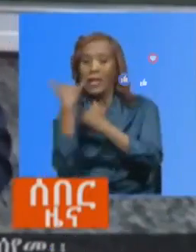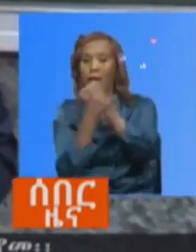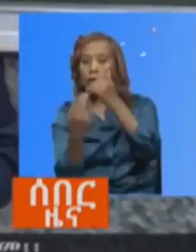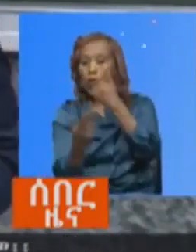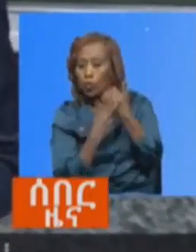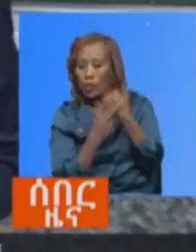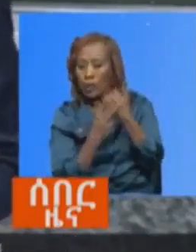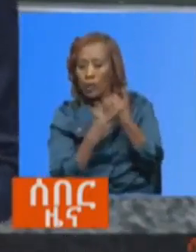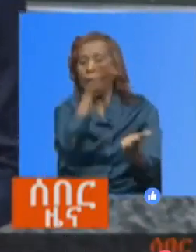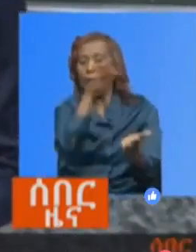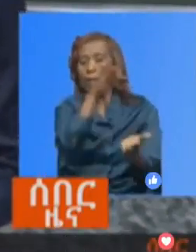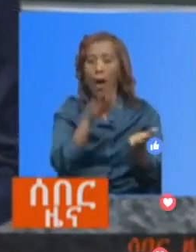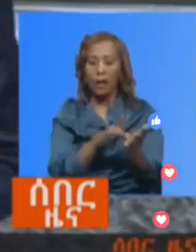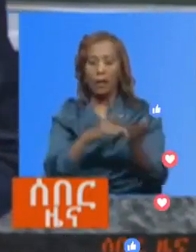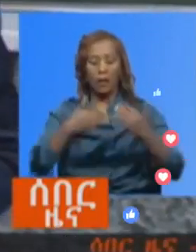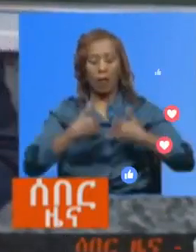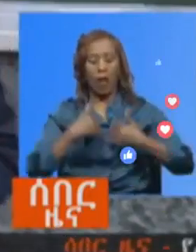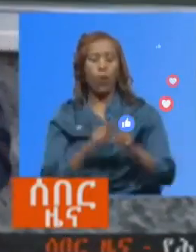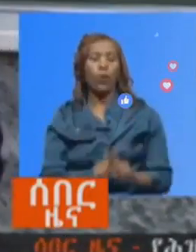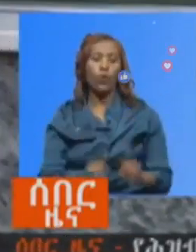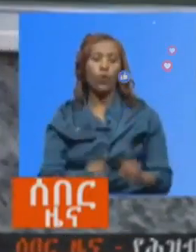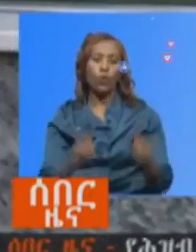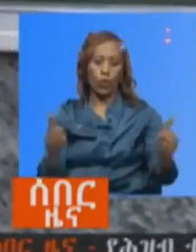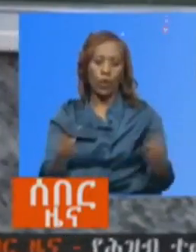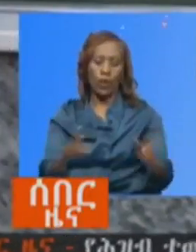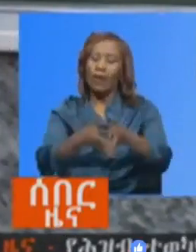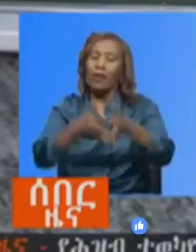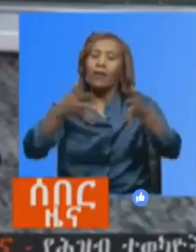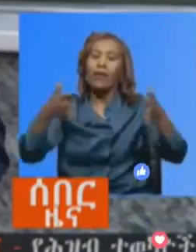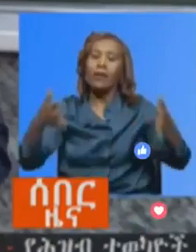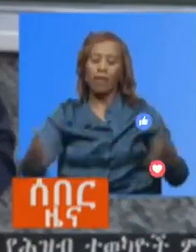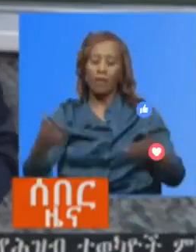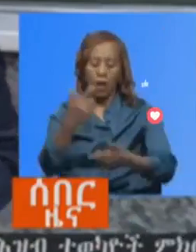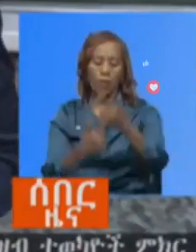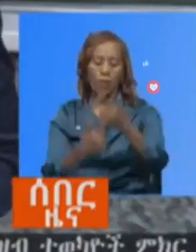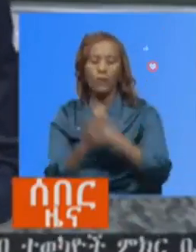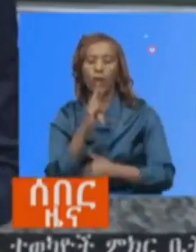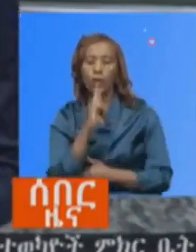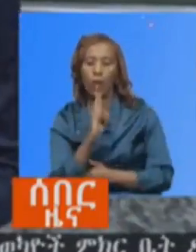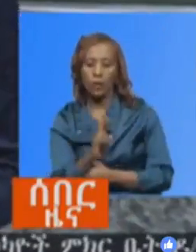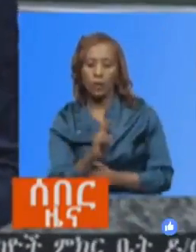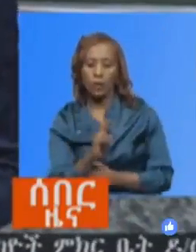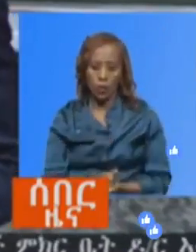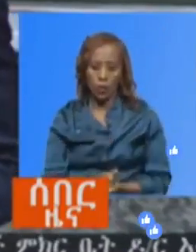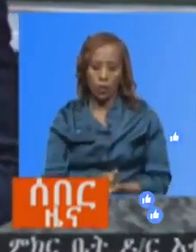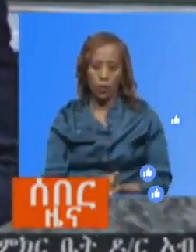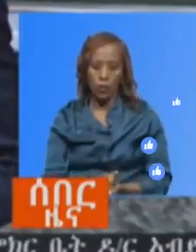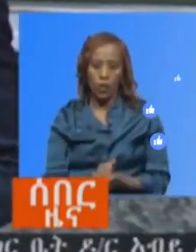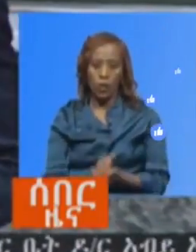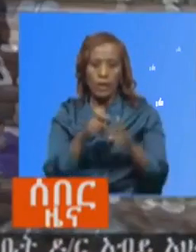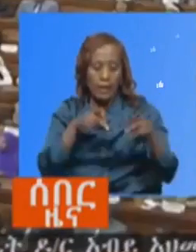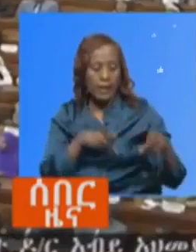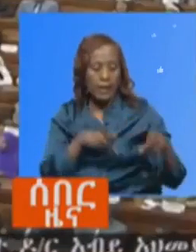ኢንቨስትመንት መካከል ያለው ልዩነት እየሰፋ መምጣቱ ናቸው። በግብርናው ዘርፍ እየተሰሩ